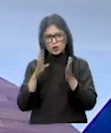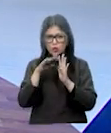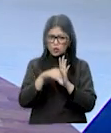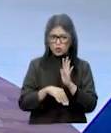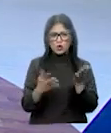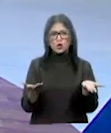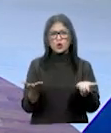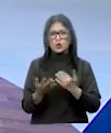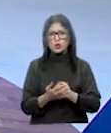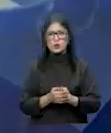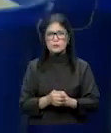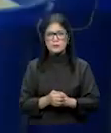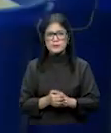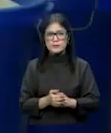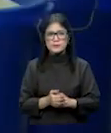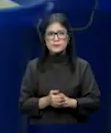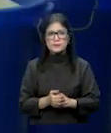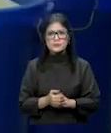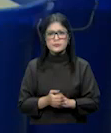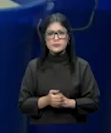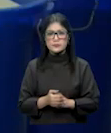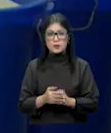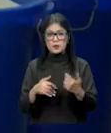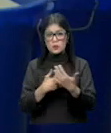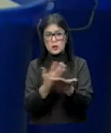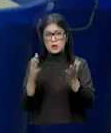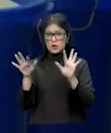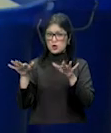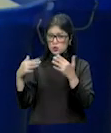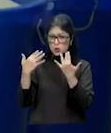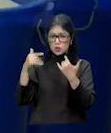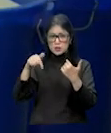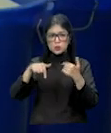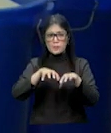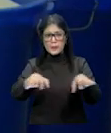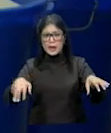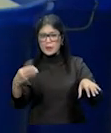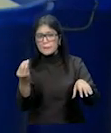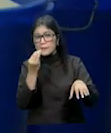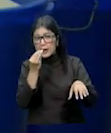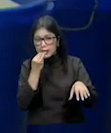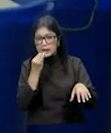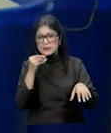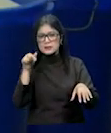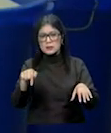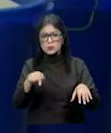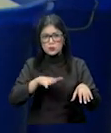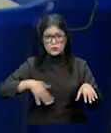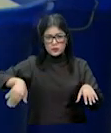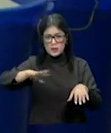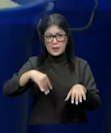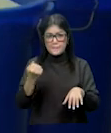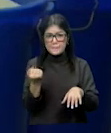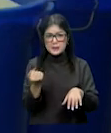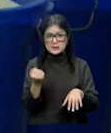silakan baik Oca maupun pemirsa yang ada di rumah sejumlah bahan pangan ataupun komunitas pangan di jumlah